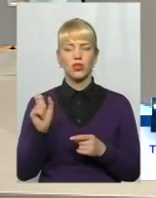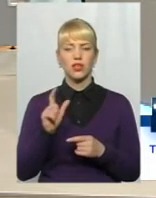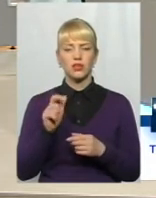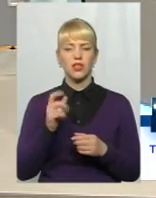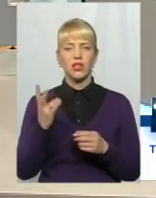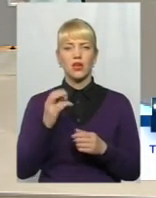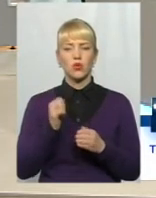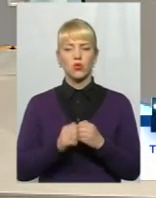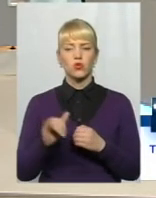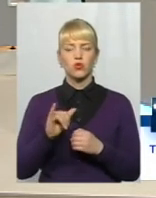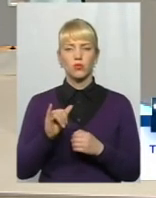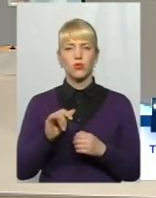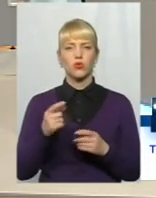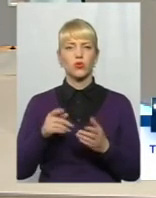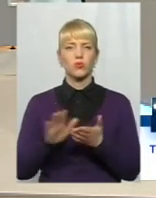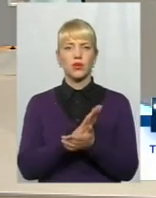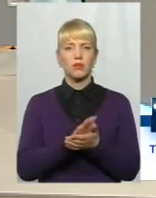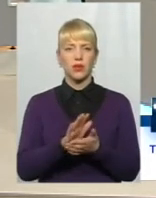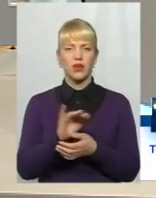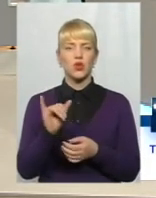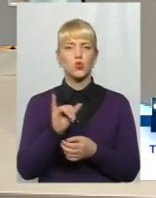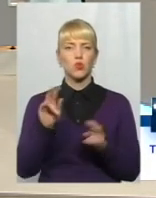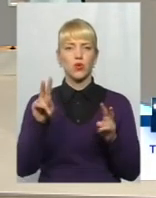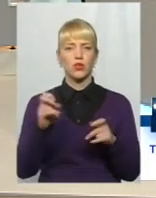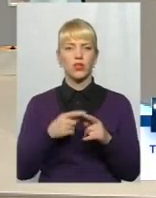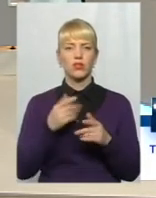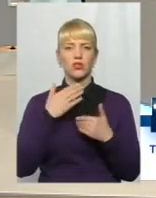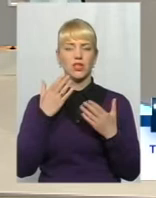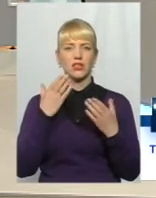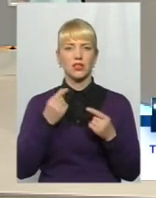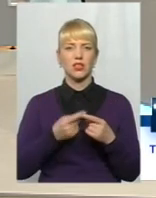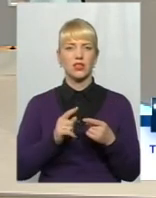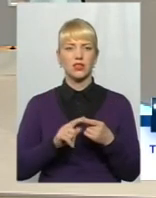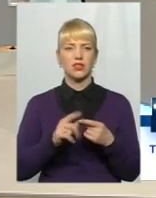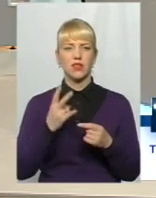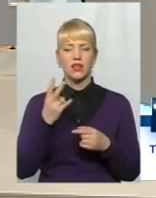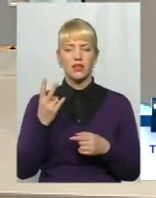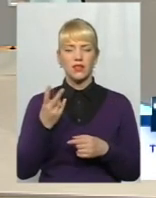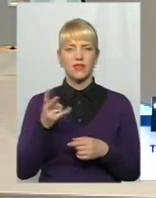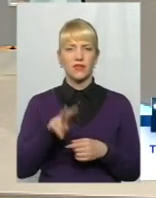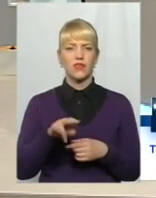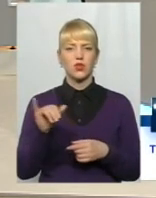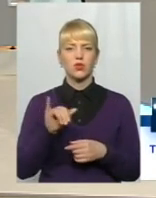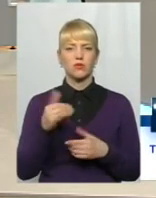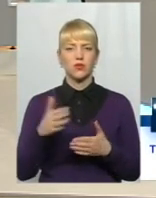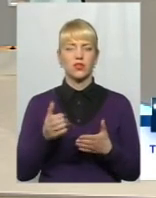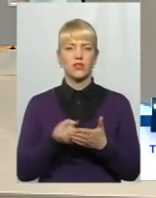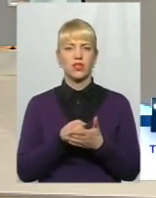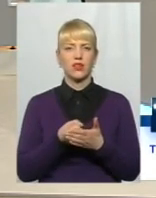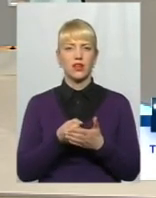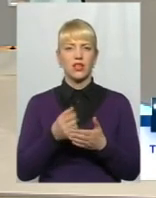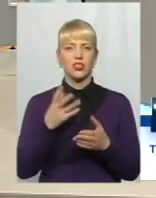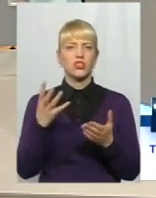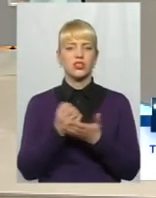суботу суботник. І люди останній день такий, це дві суботи, вже зайнятих вибито вихідних.